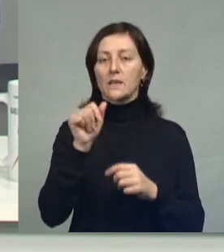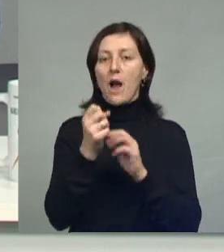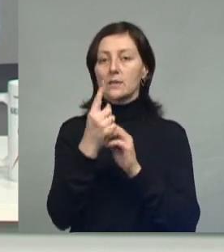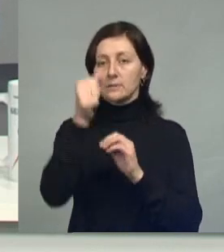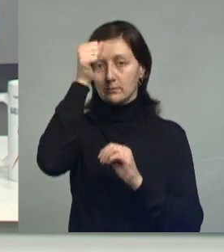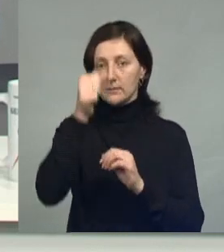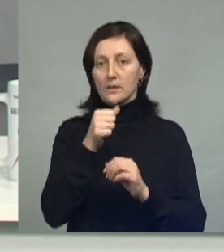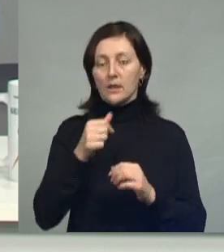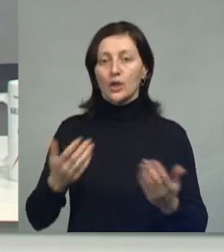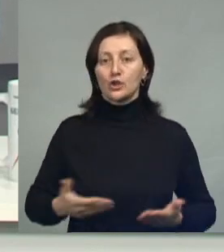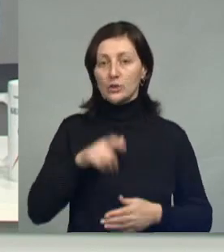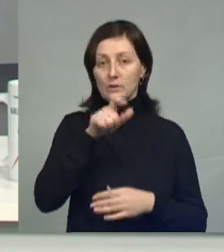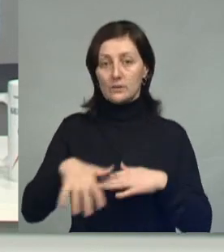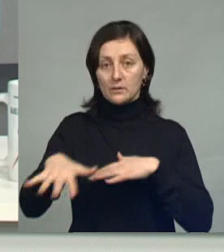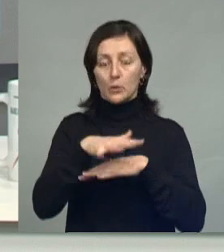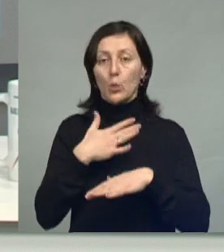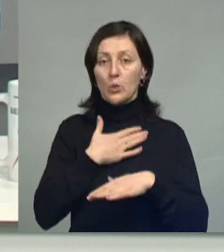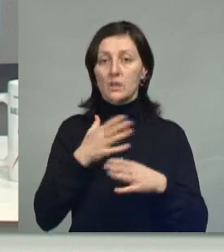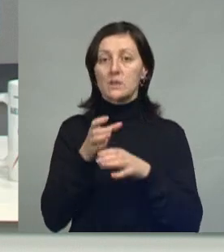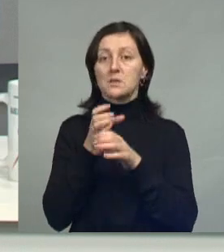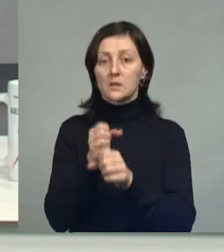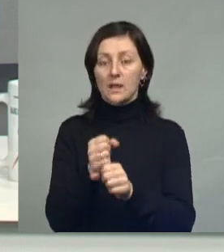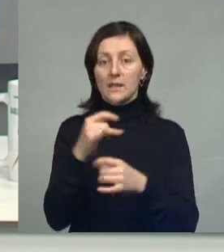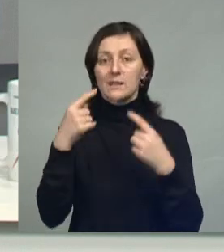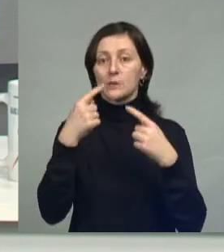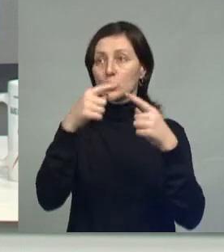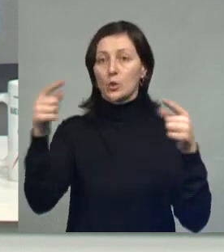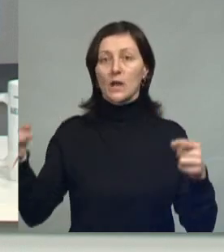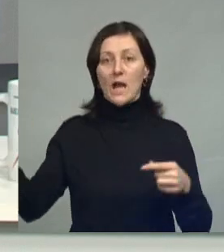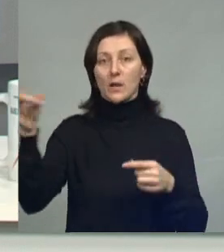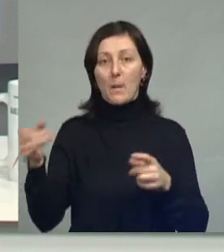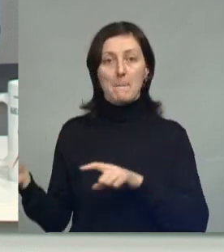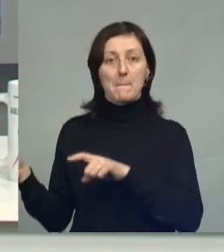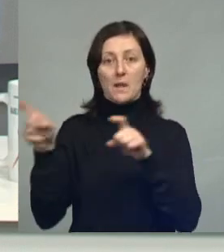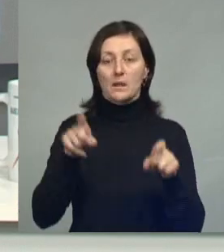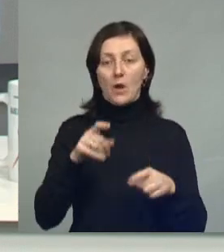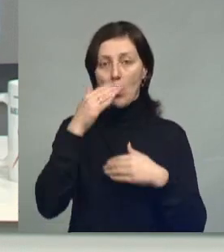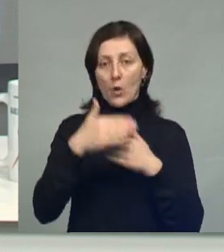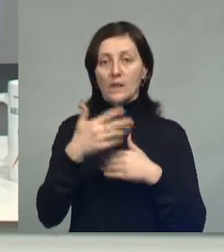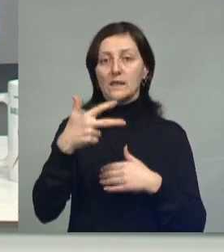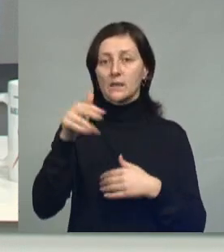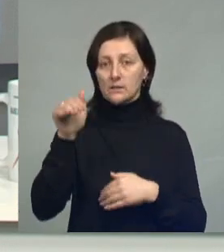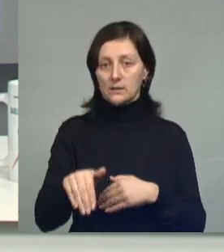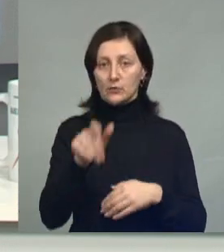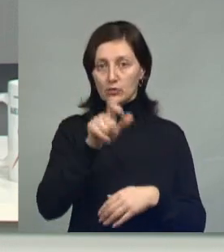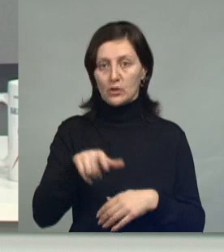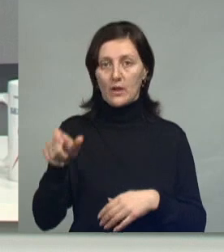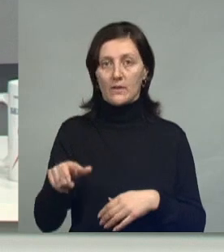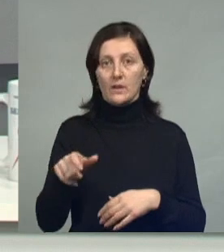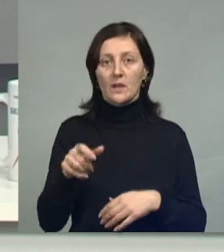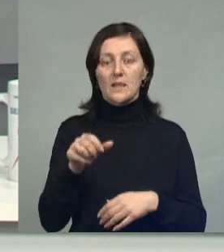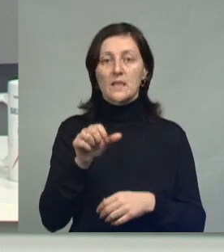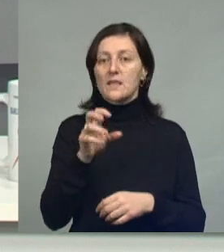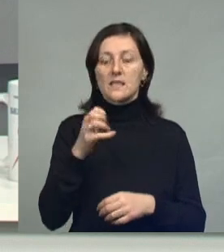жителей у нас сократилась при том что из других регионов и стран переехала почти 30000 человек не самую радостную